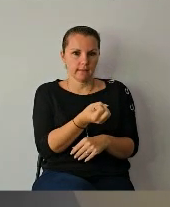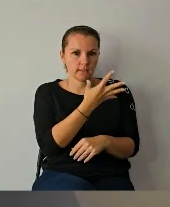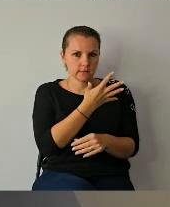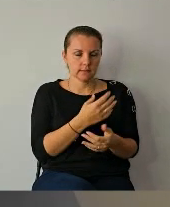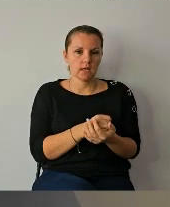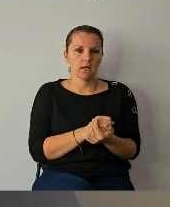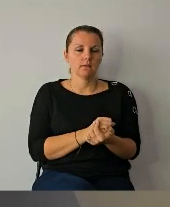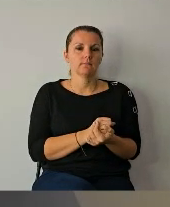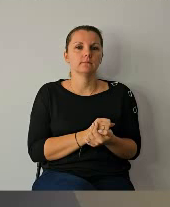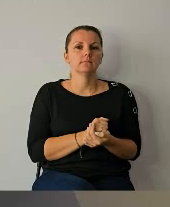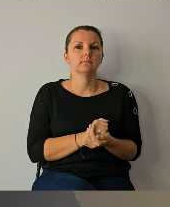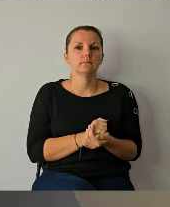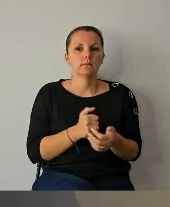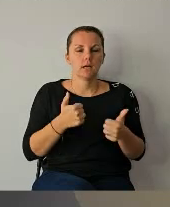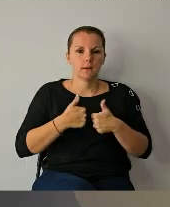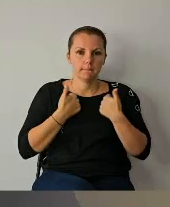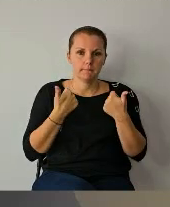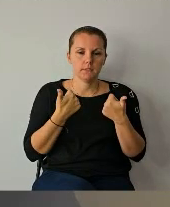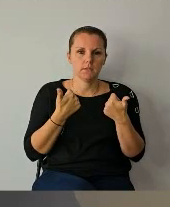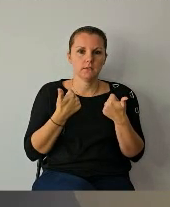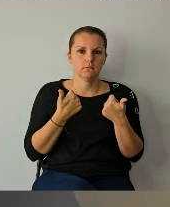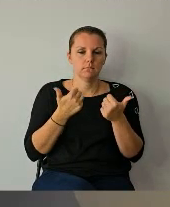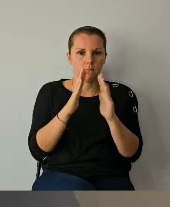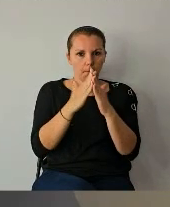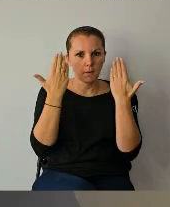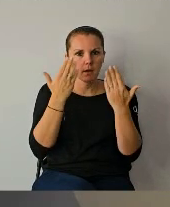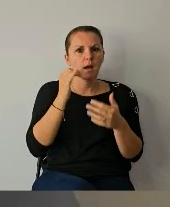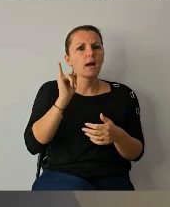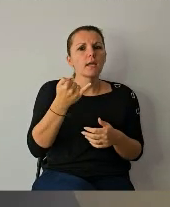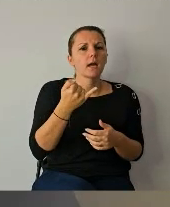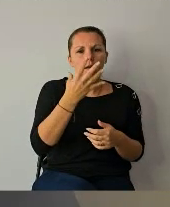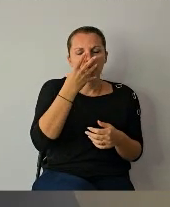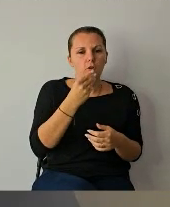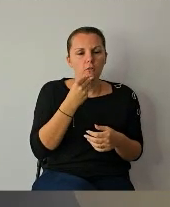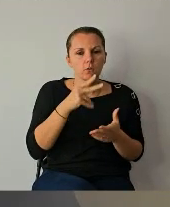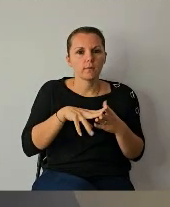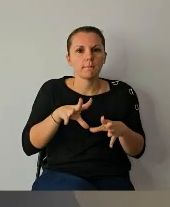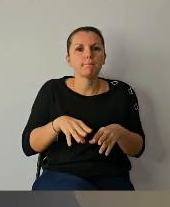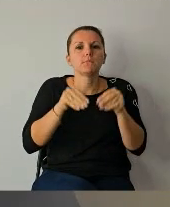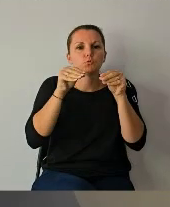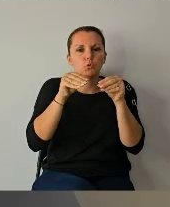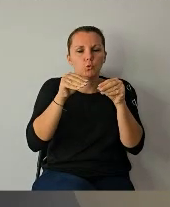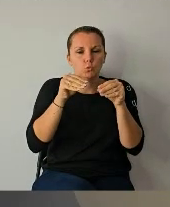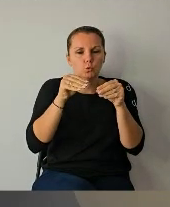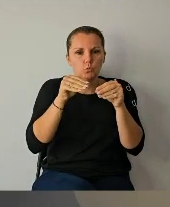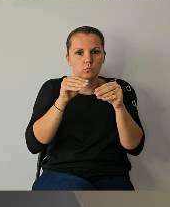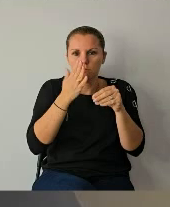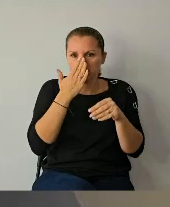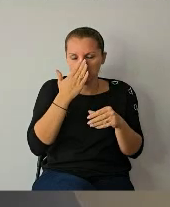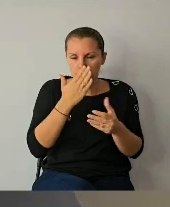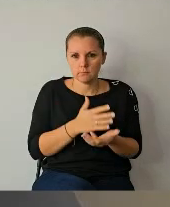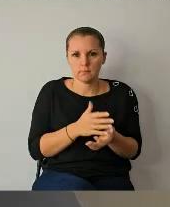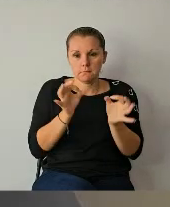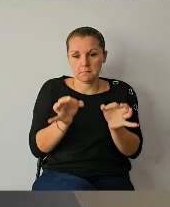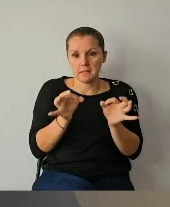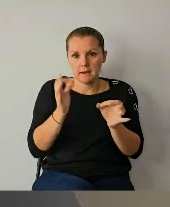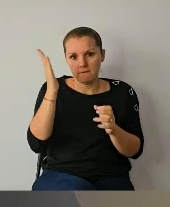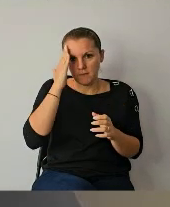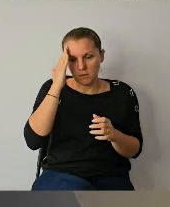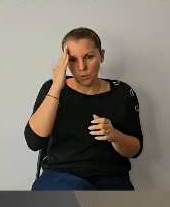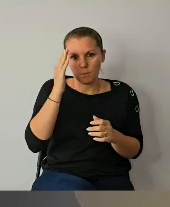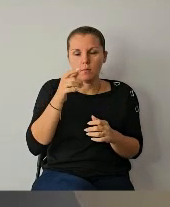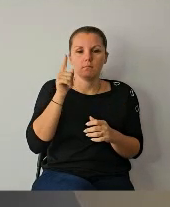multimedialną, żeby to nam przedstawić, jak to wyglądało w rzeczywistości wcześniej. No bo teraz wiadomo, jest